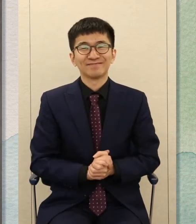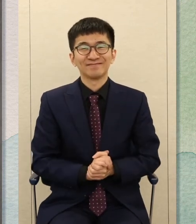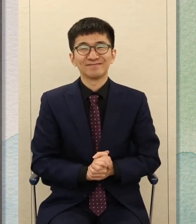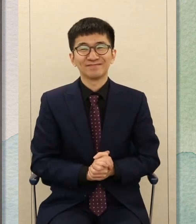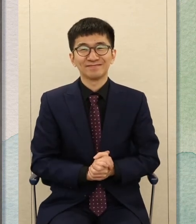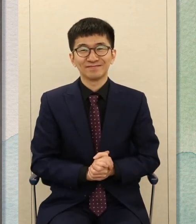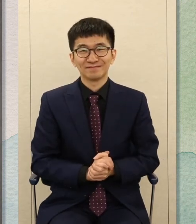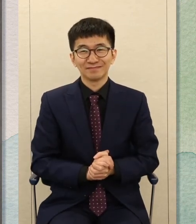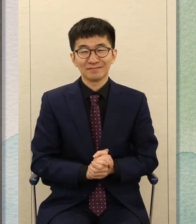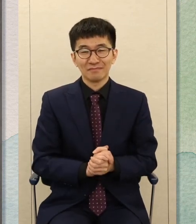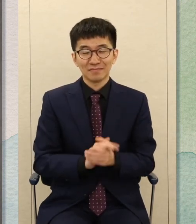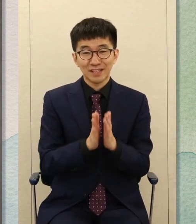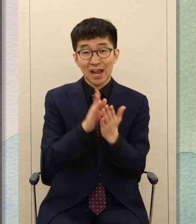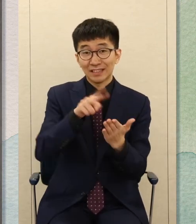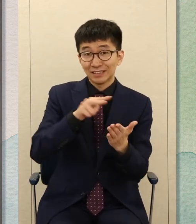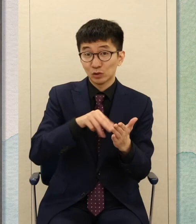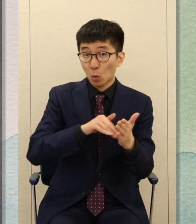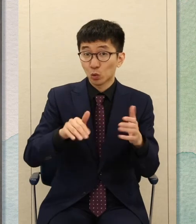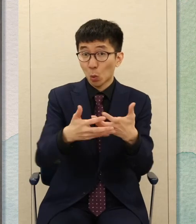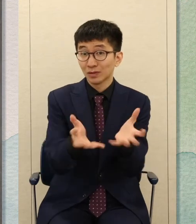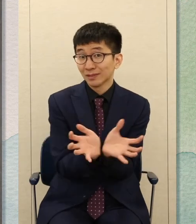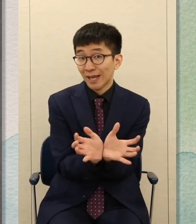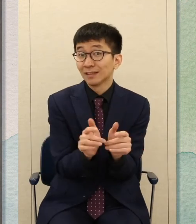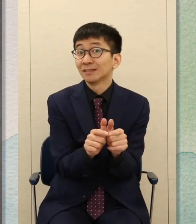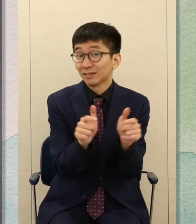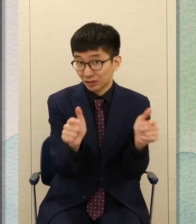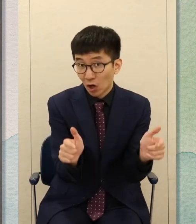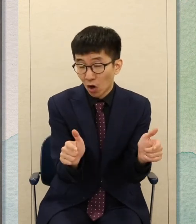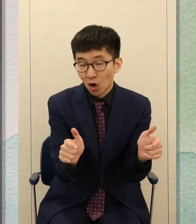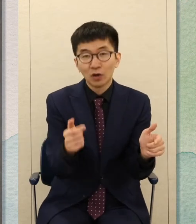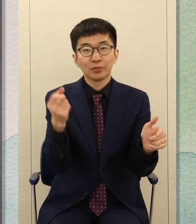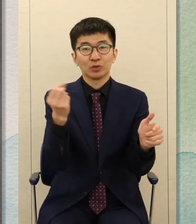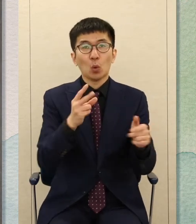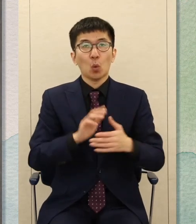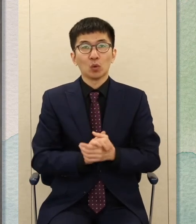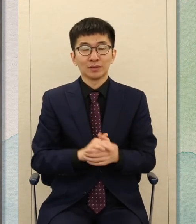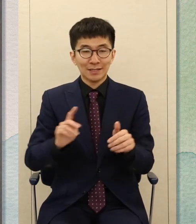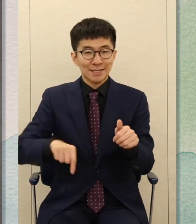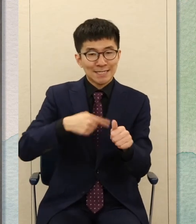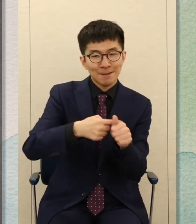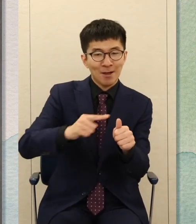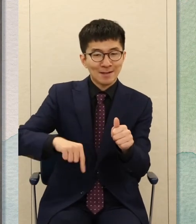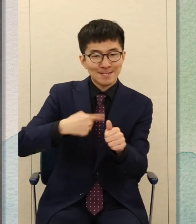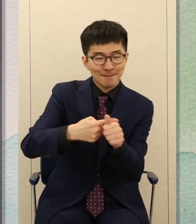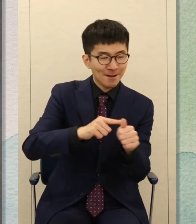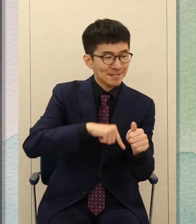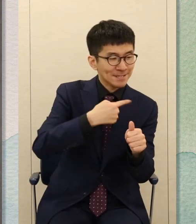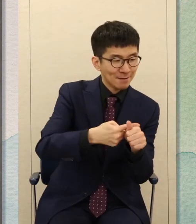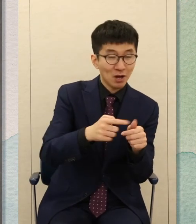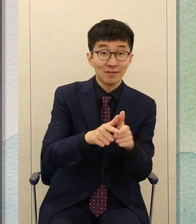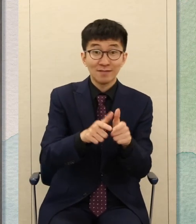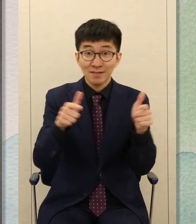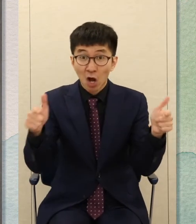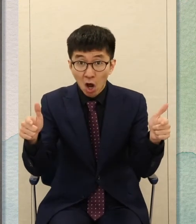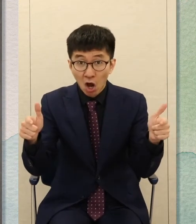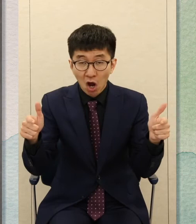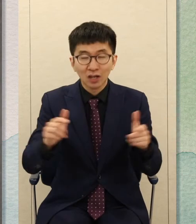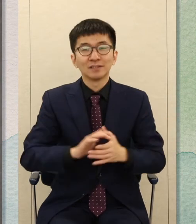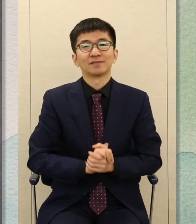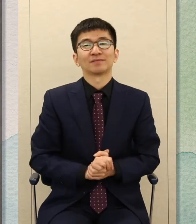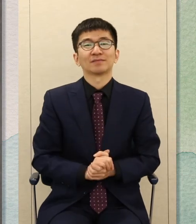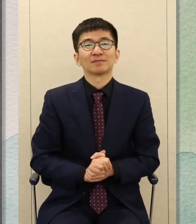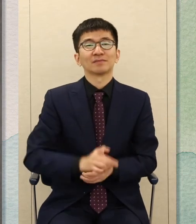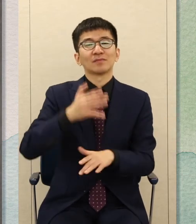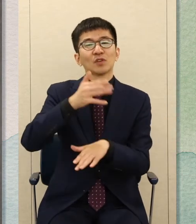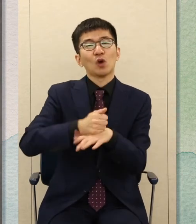그래서 독서 공동체를 늘리는 것, 그리고 독서 공동체에 어떤 참여하는 시민들이 늘어나는 것, 이게 바로